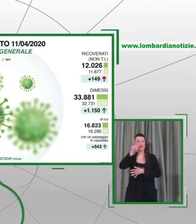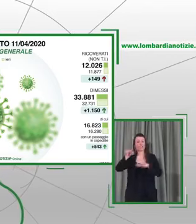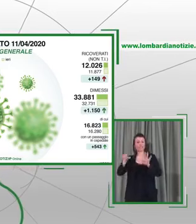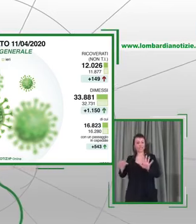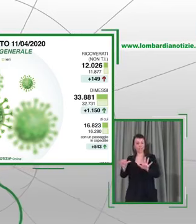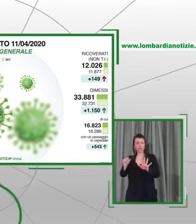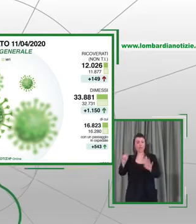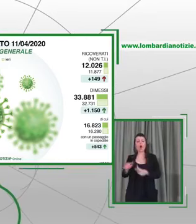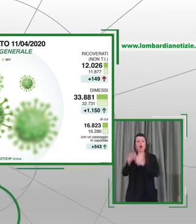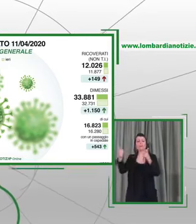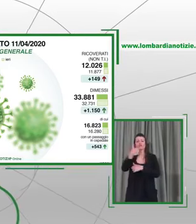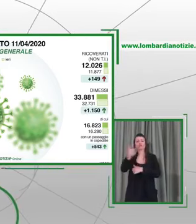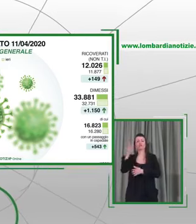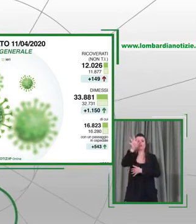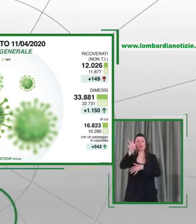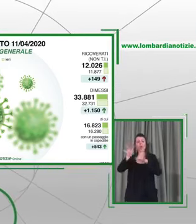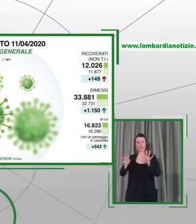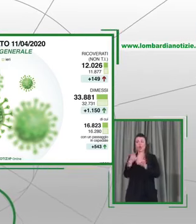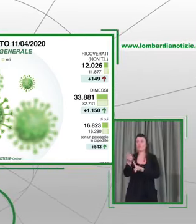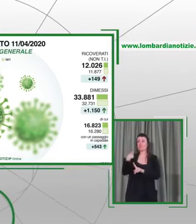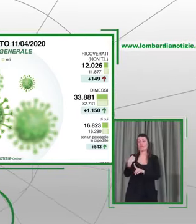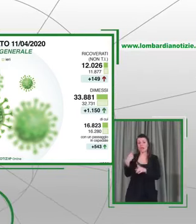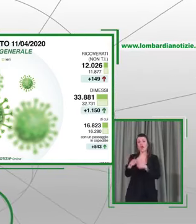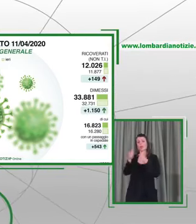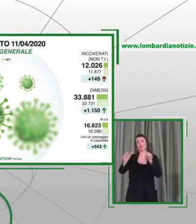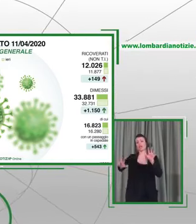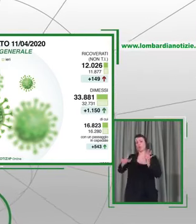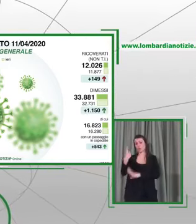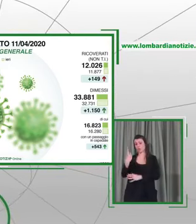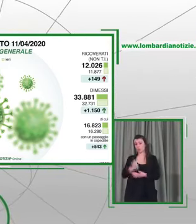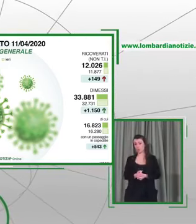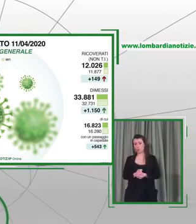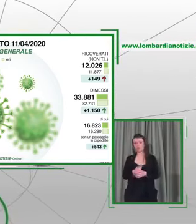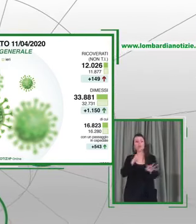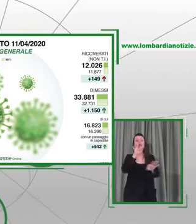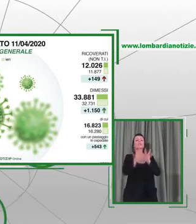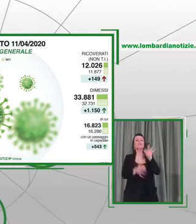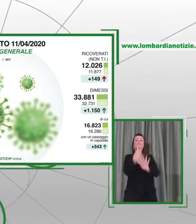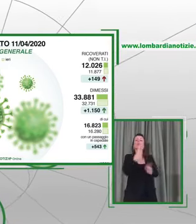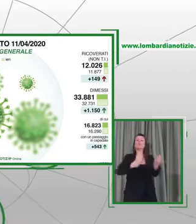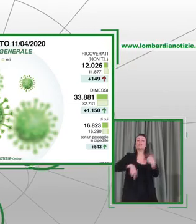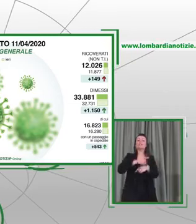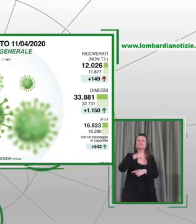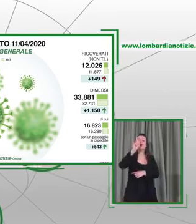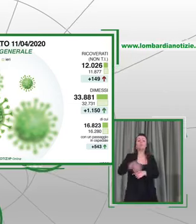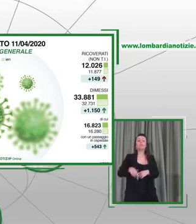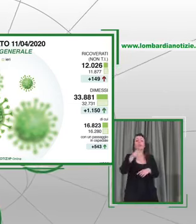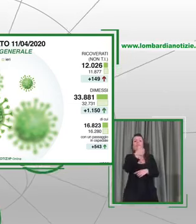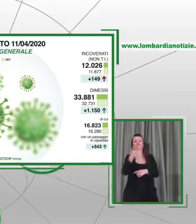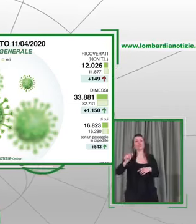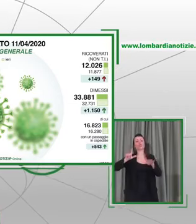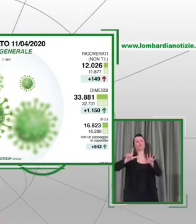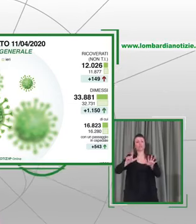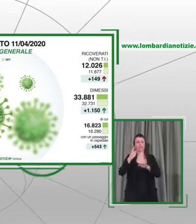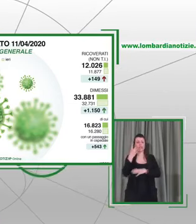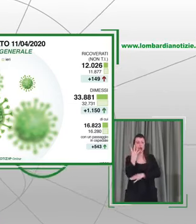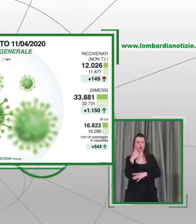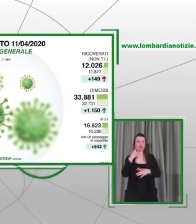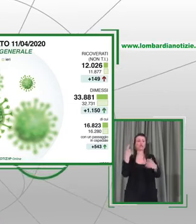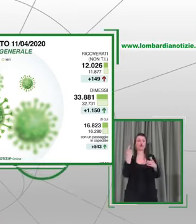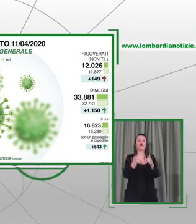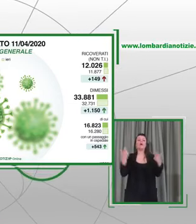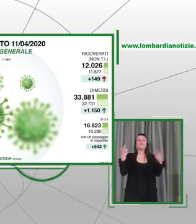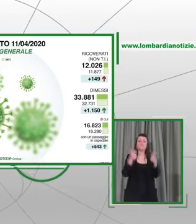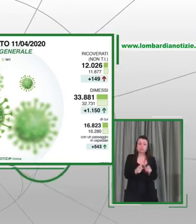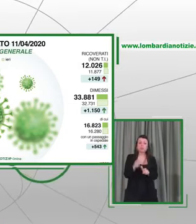149 ieri era più 81 le terapie intensive 1174 meno 28 allora qual è